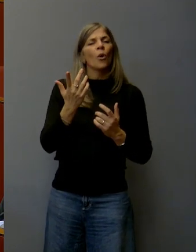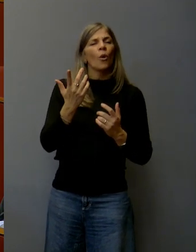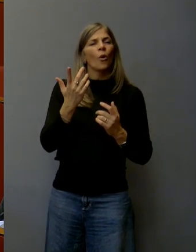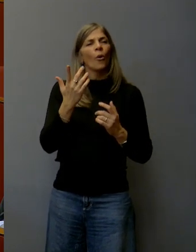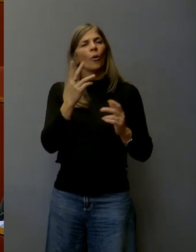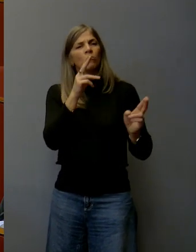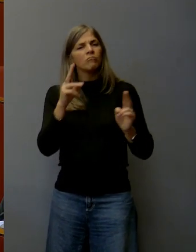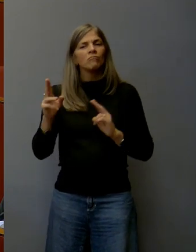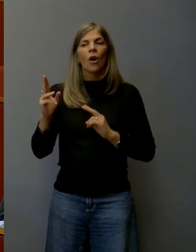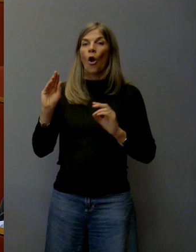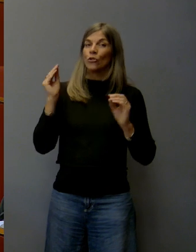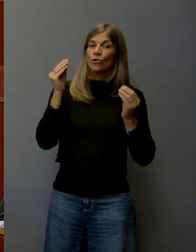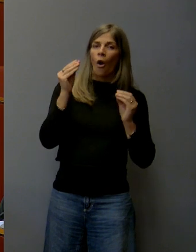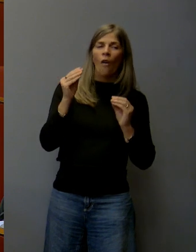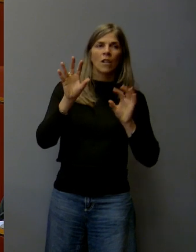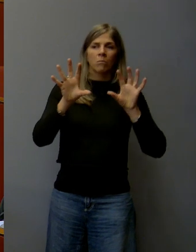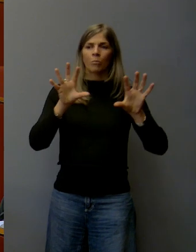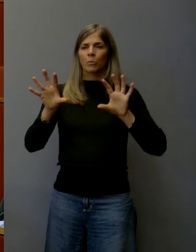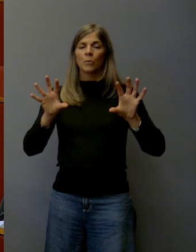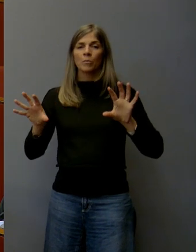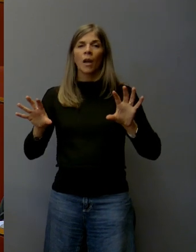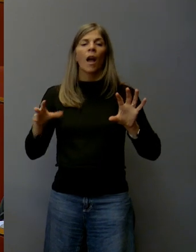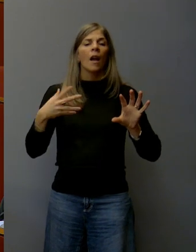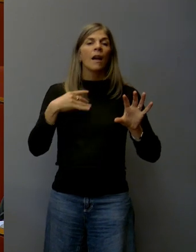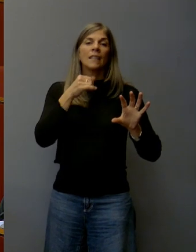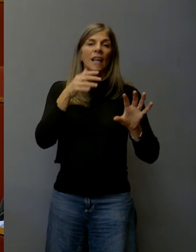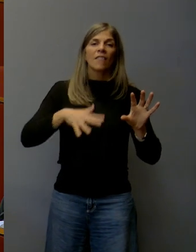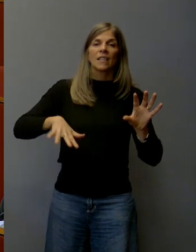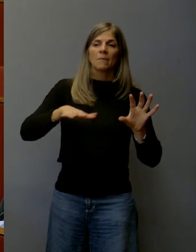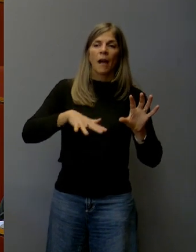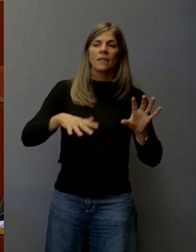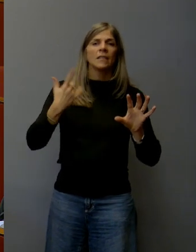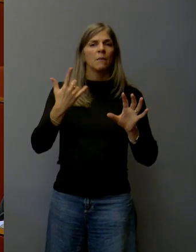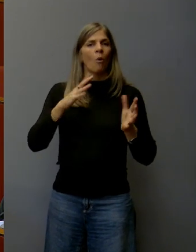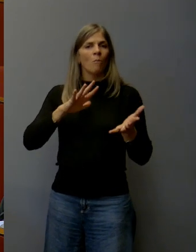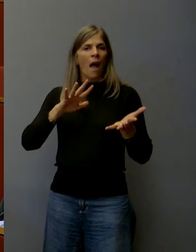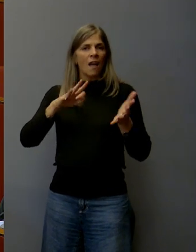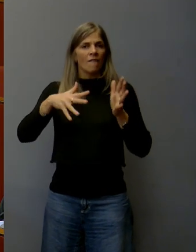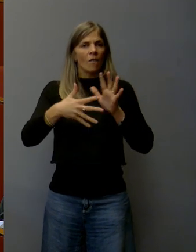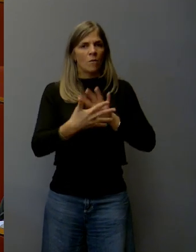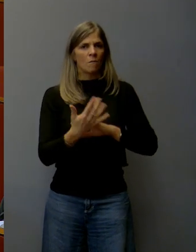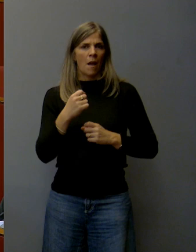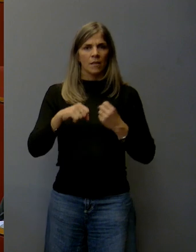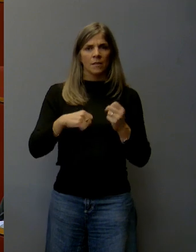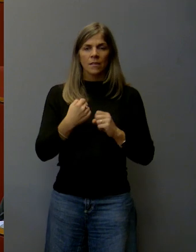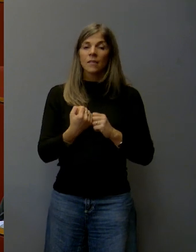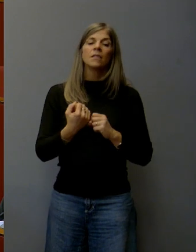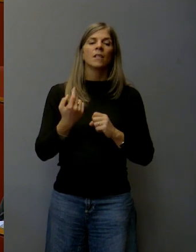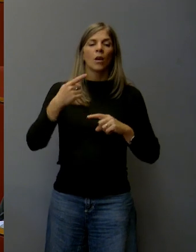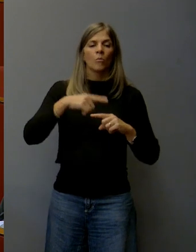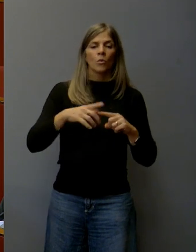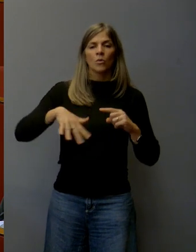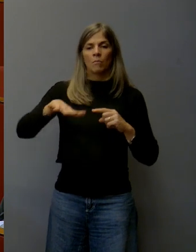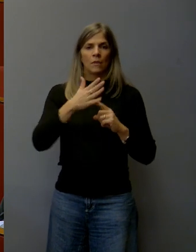che avevano bisogno di spazi con anche i venti di performance oltre che di spazio espositivo semplice